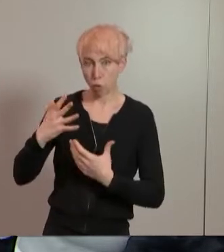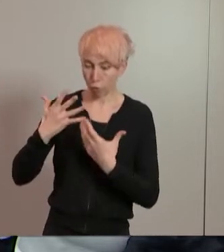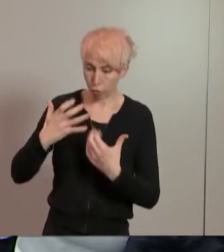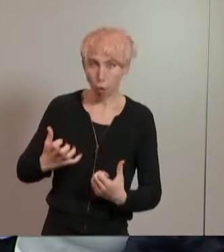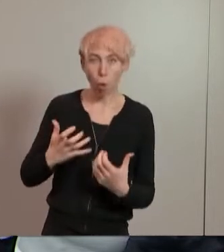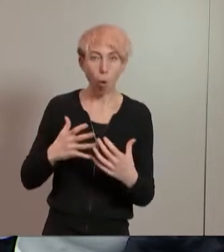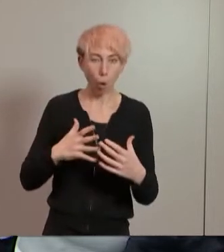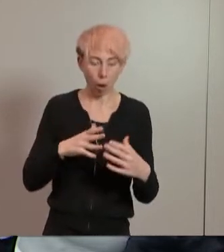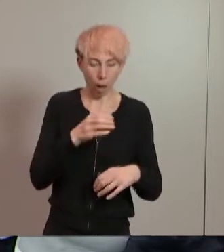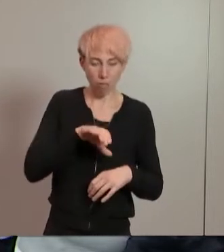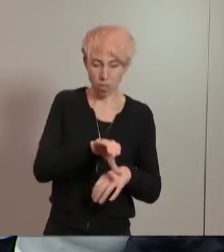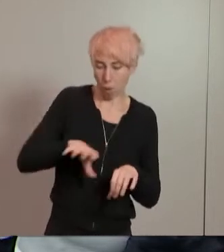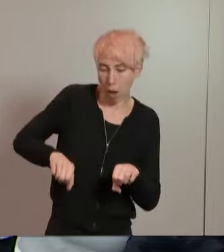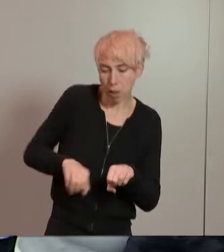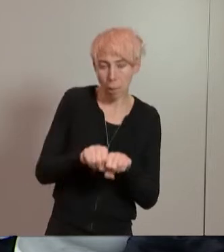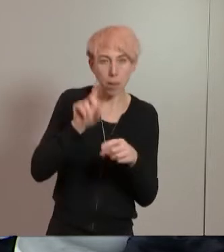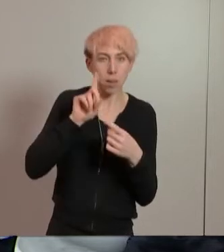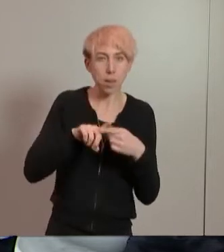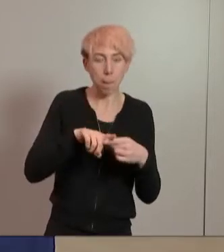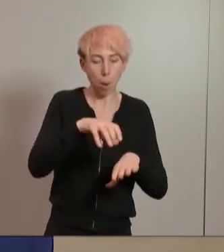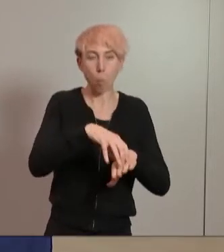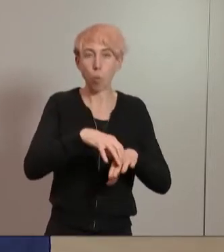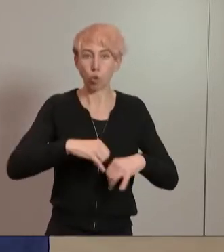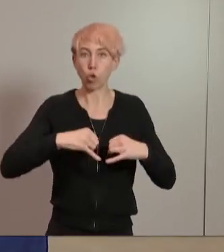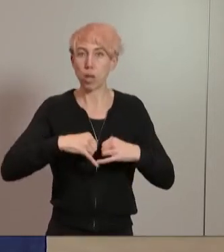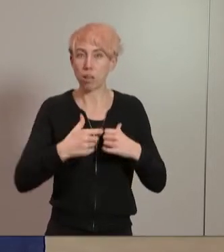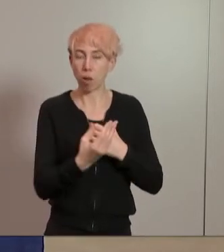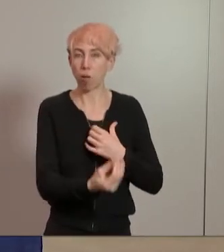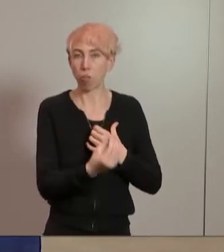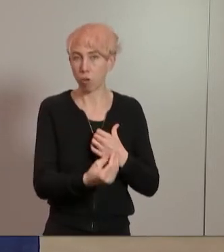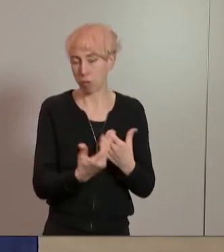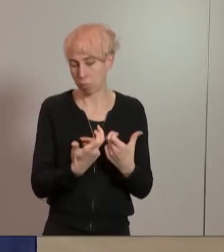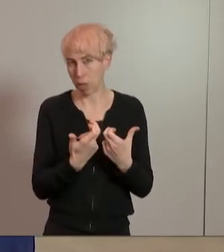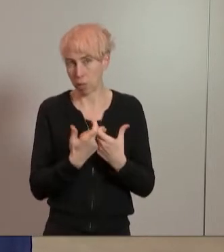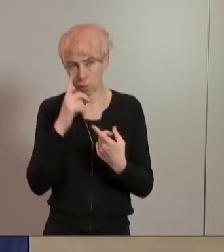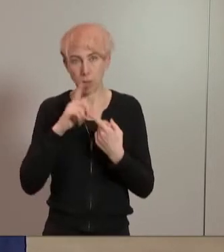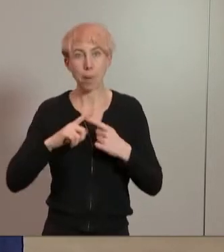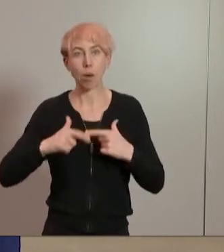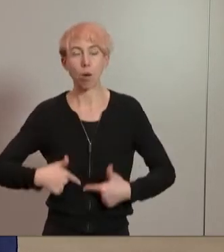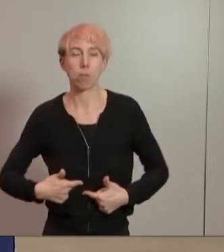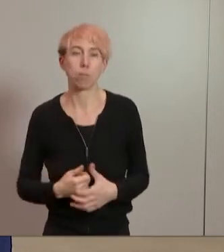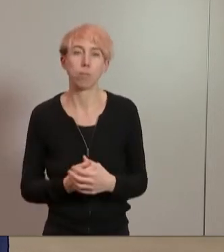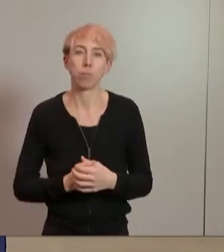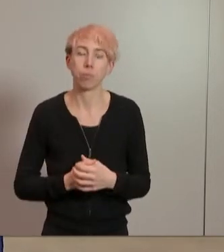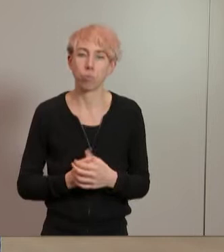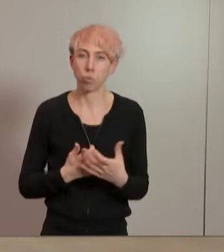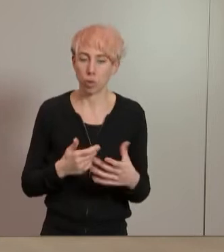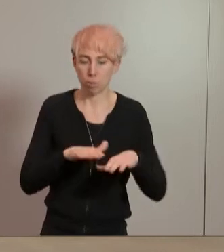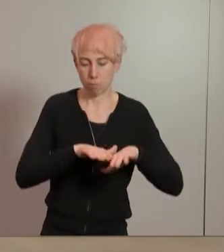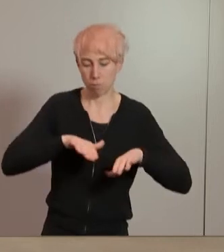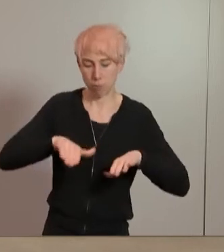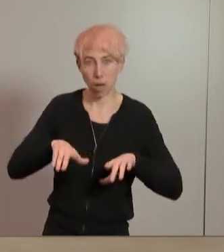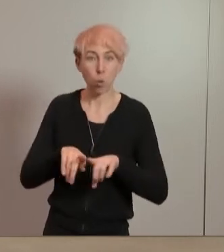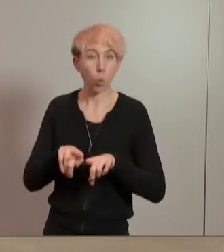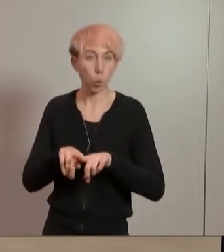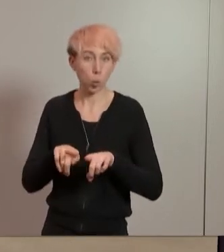rattrapage des investissements en ce qui concerne le pôle jeunesse et enfance, notamment en matière évidemment d'école. En parallèle de ça, il reste